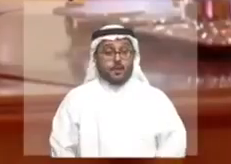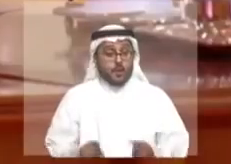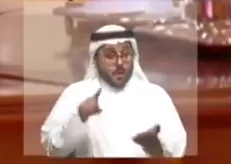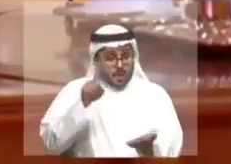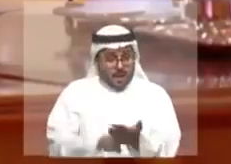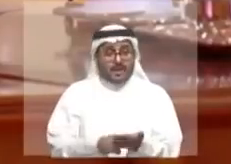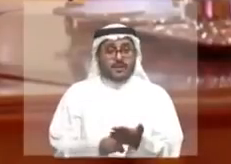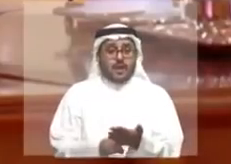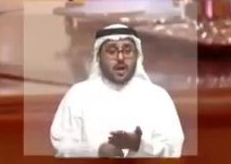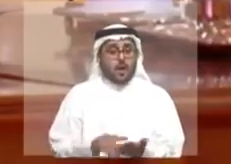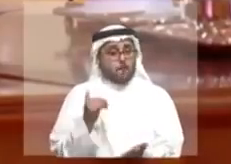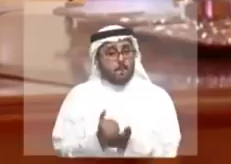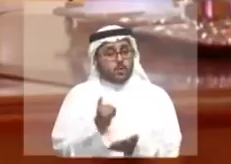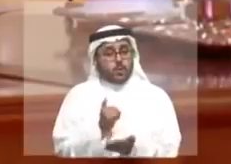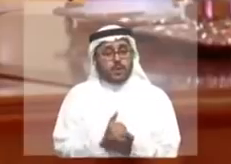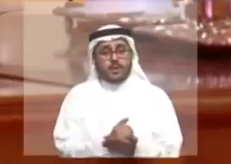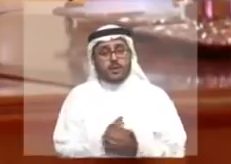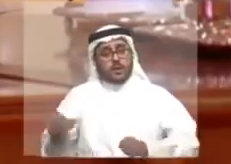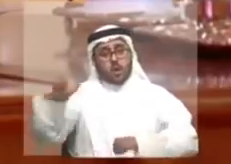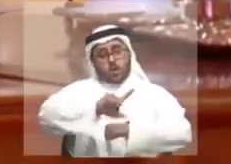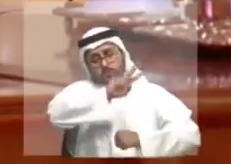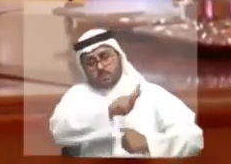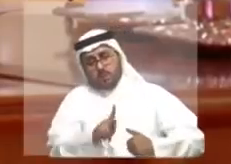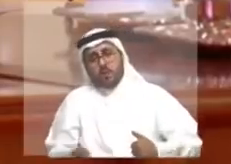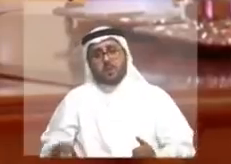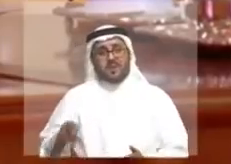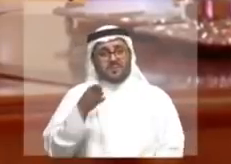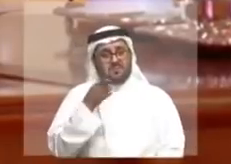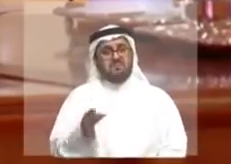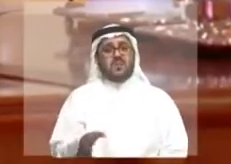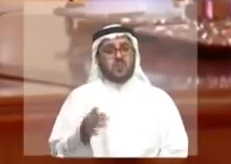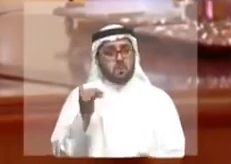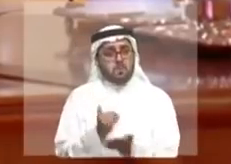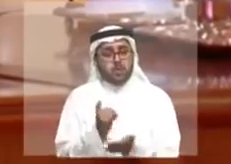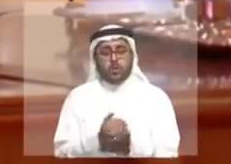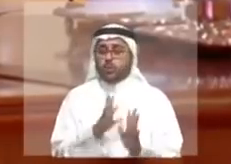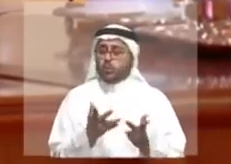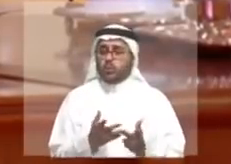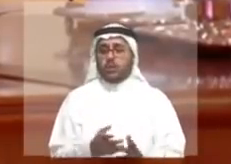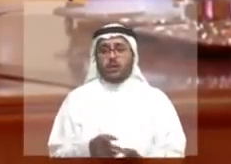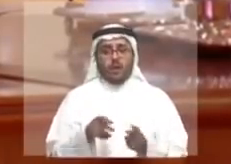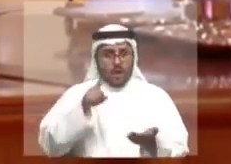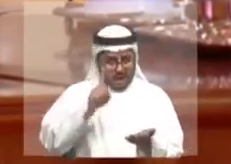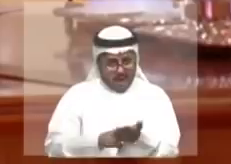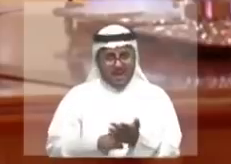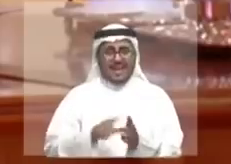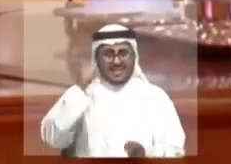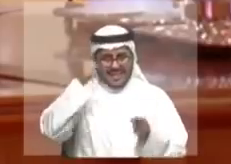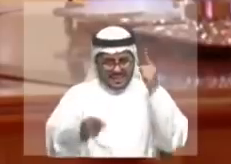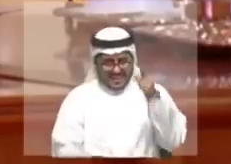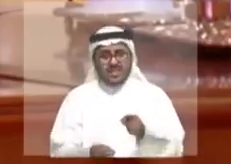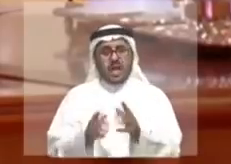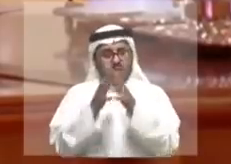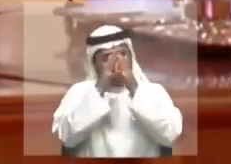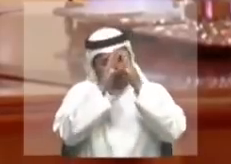وقد أكد عدد من أصحاب الجلالة والفخامة والسمو قادة ورؤساء الوفود المشاركة في أعمال القمة أن التهديدات الكبرى